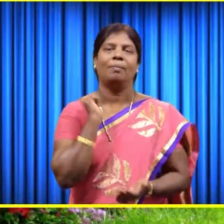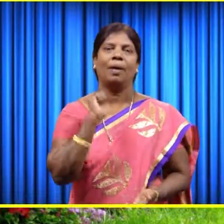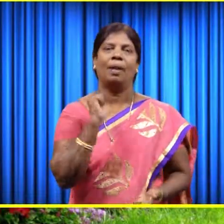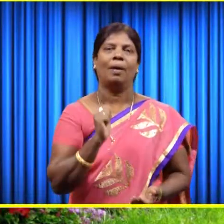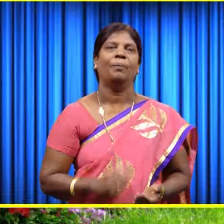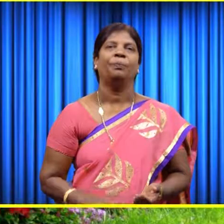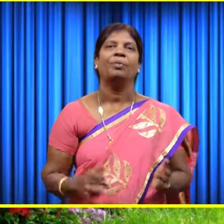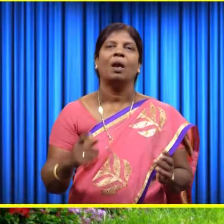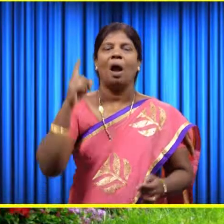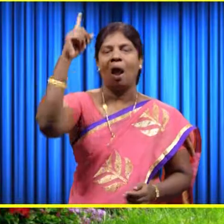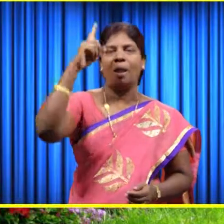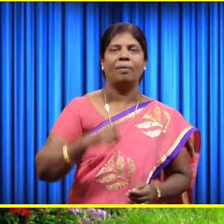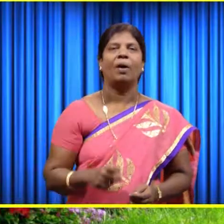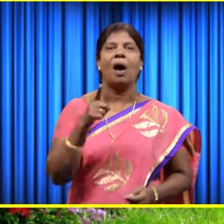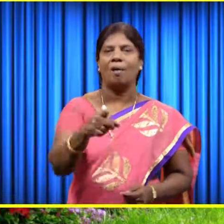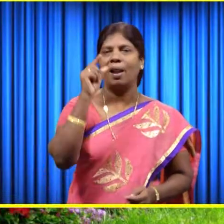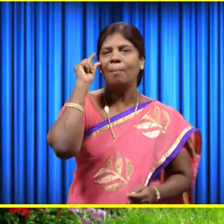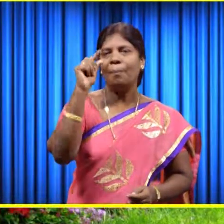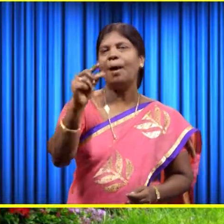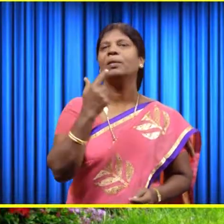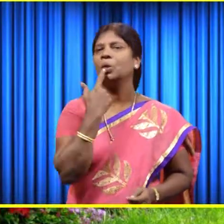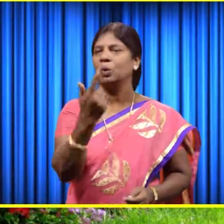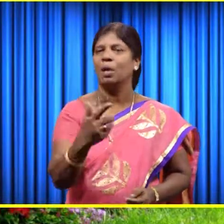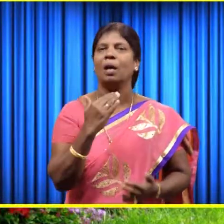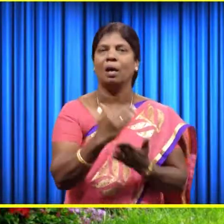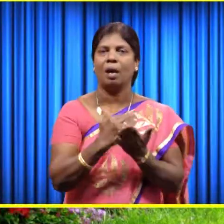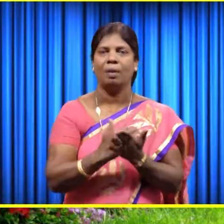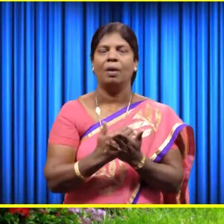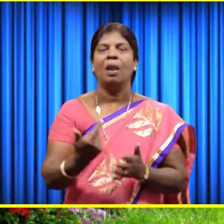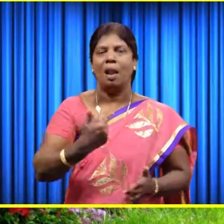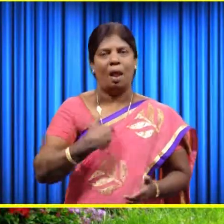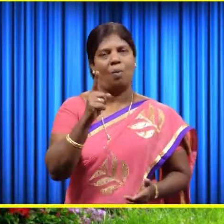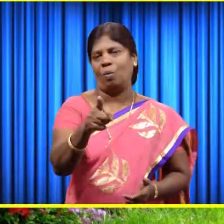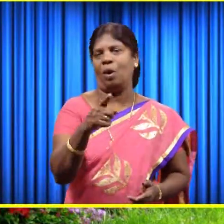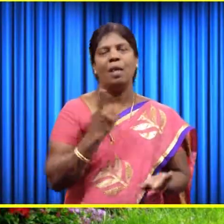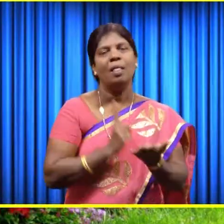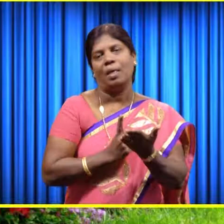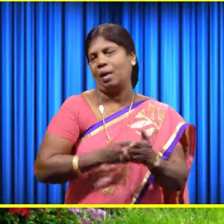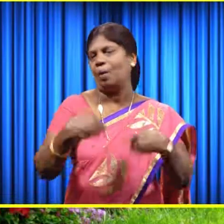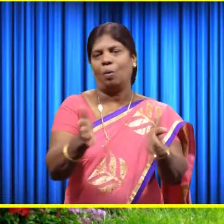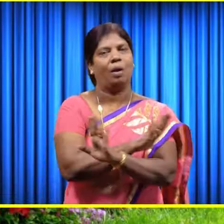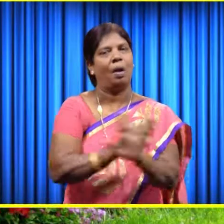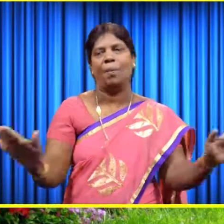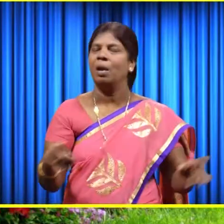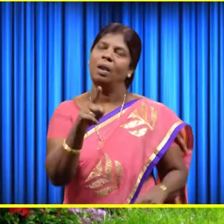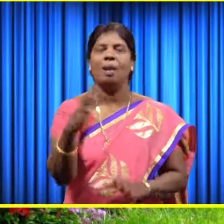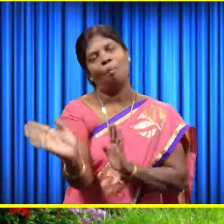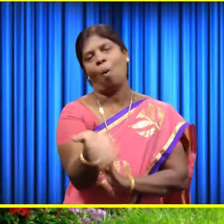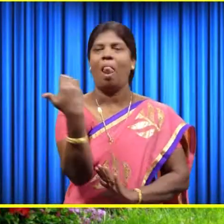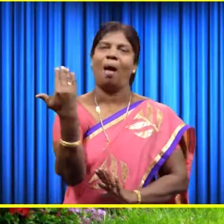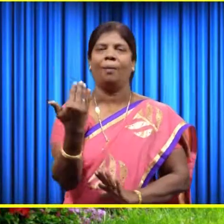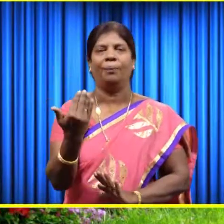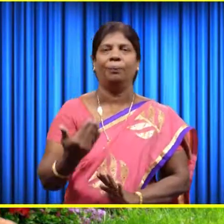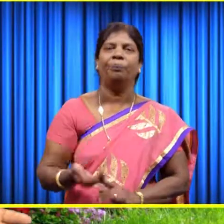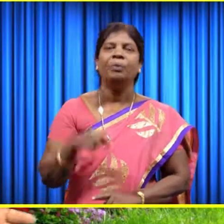என்ன? ஆண்டவர் அவளை பார்த்து சொன்ன காரியம், நானும் உன்னை தண்டிக்கப் போவதில்லை, நீ போகலாம்